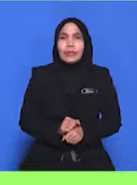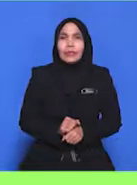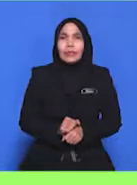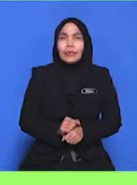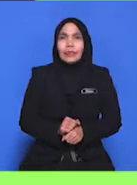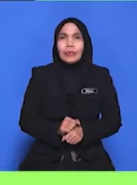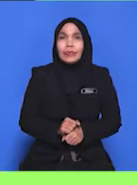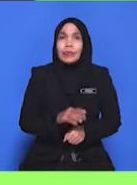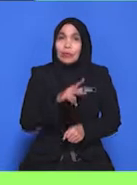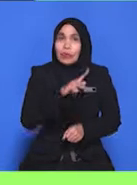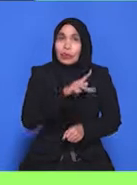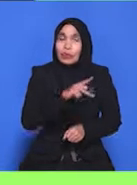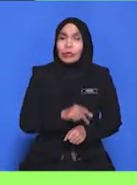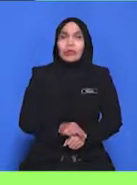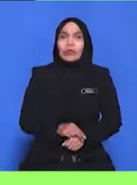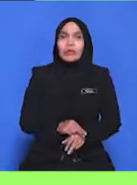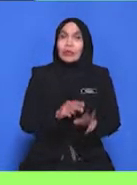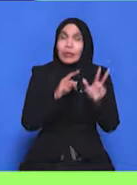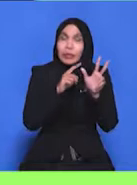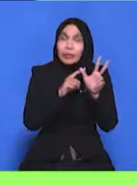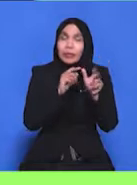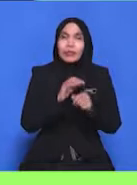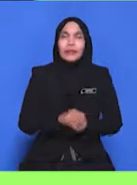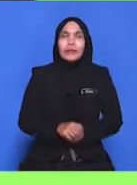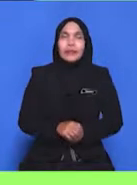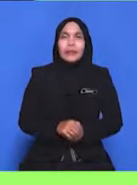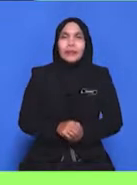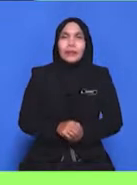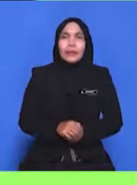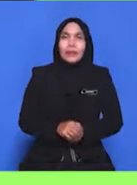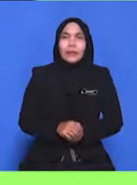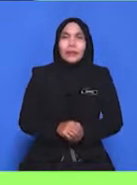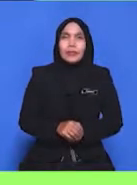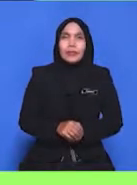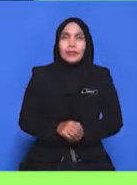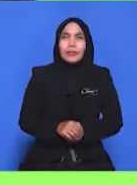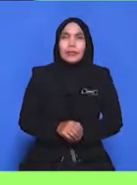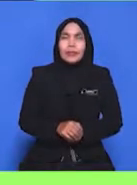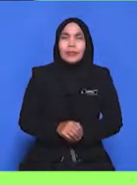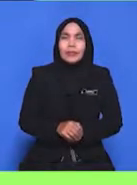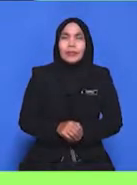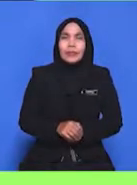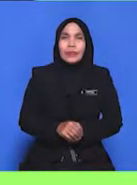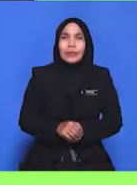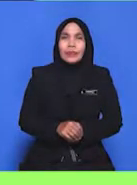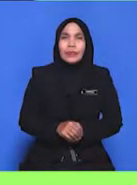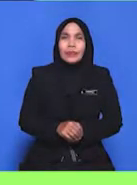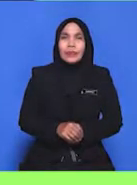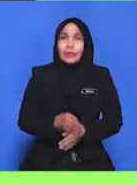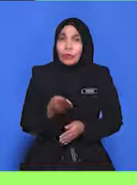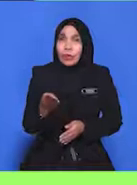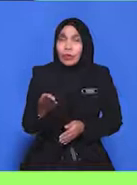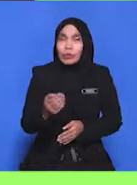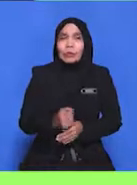kita lihat khalifah yang terkenal ketiga pula, iaitu Walid bin Abdul Malik. Beliau